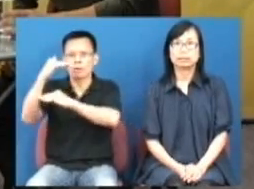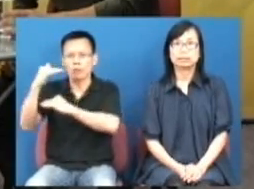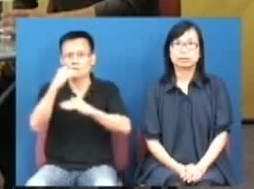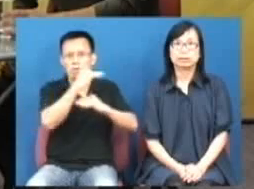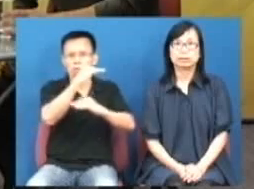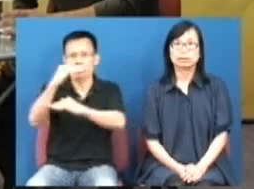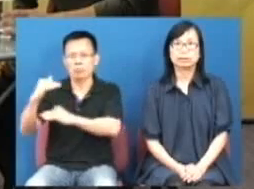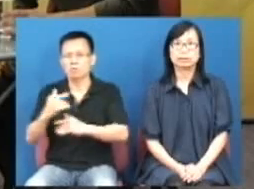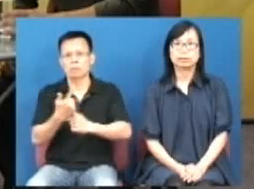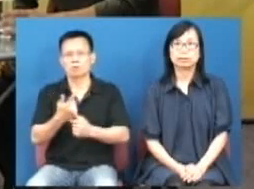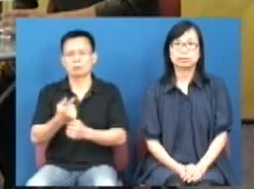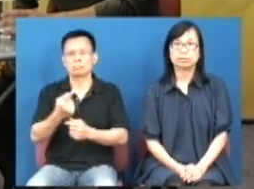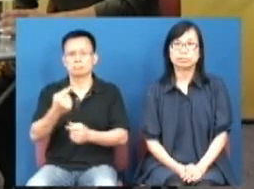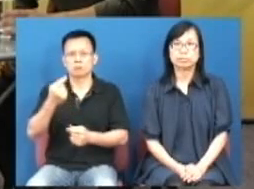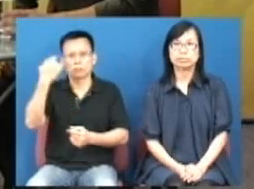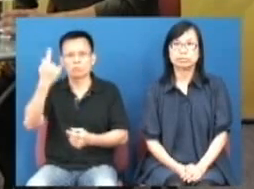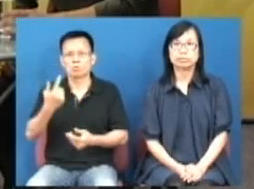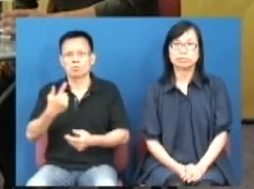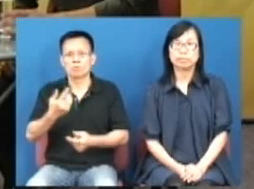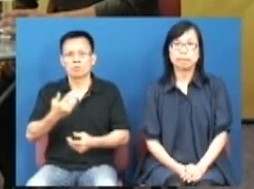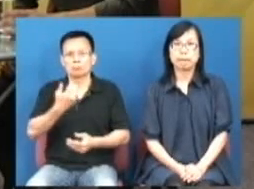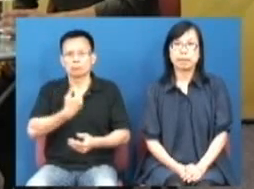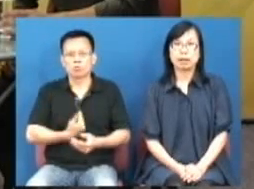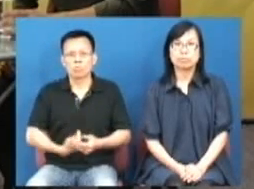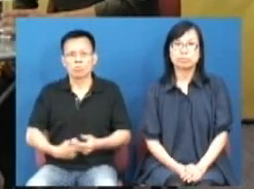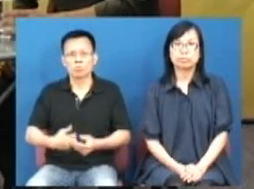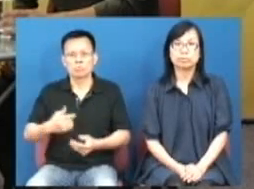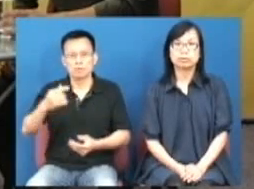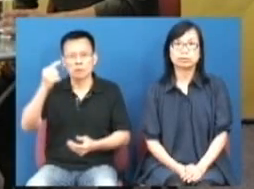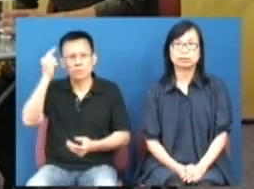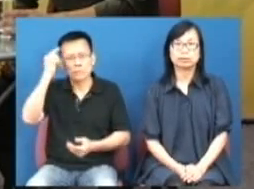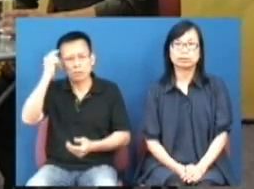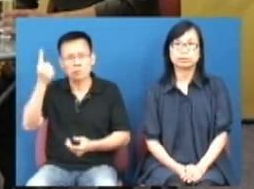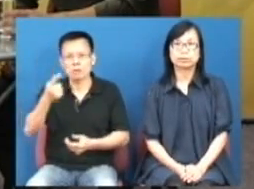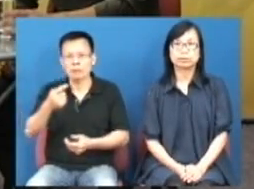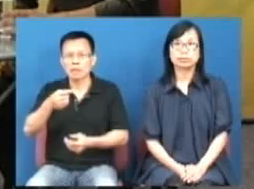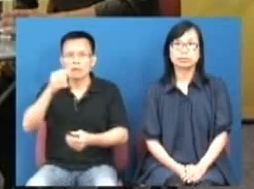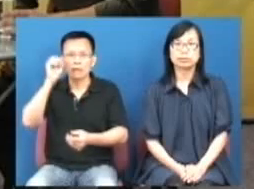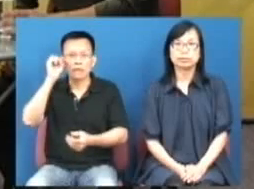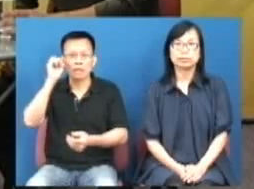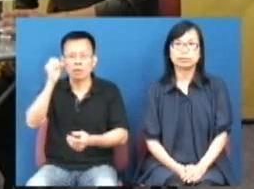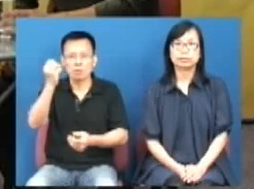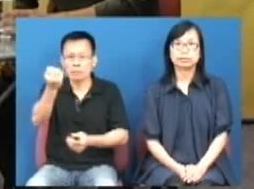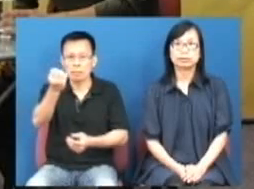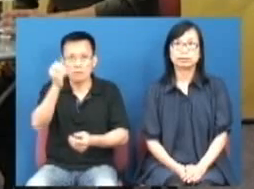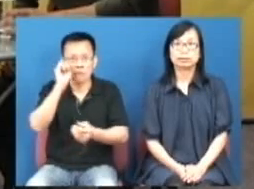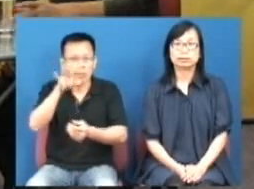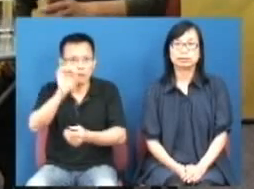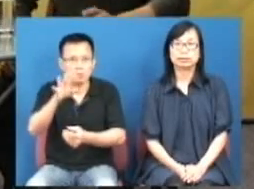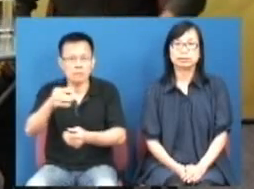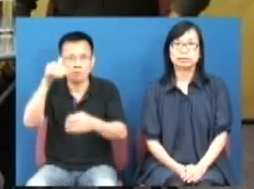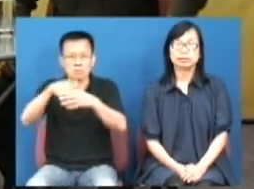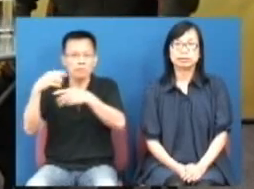咁又唔得咁得啦。當然咧，我哋良性嘅理解就話，哦呢啲咁嘅嘢我係提醒啲參選人嘅啫，叫你呢個